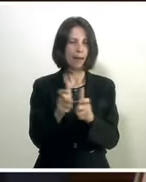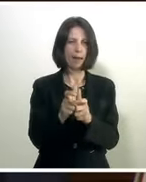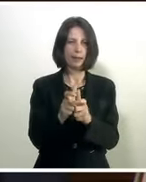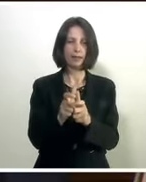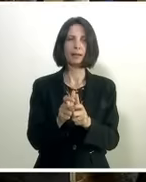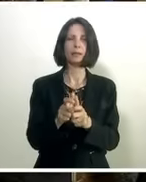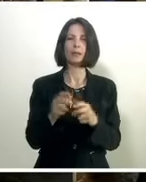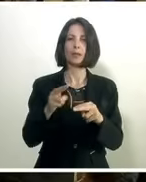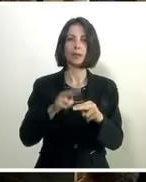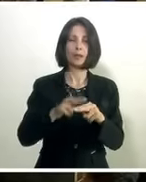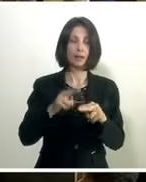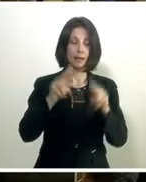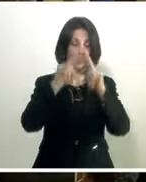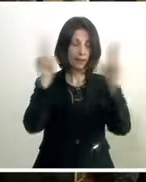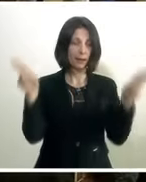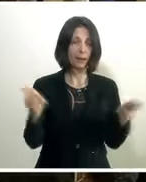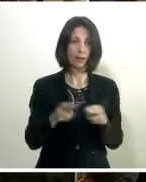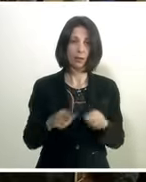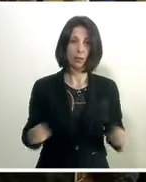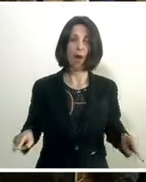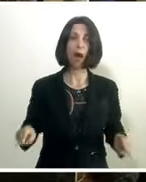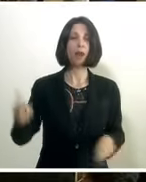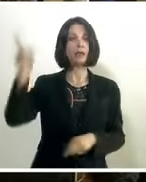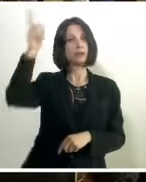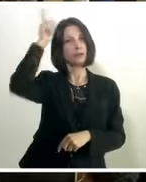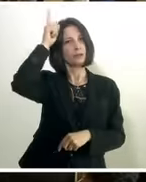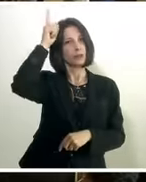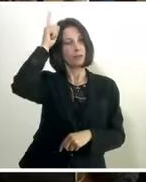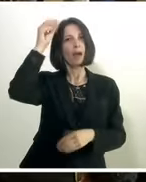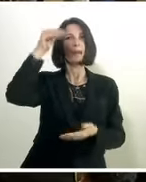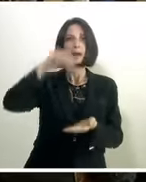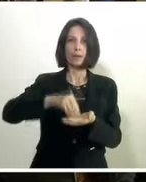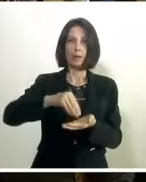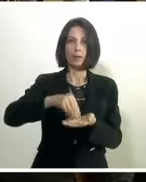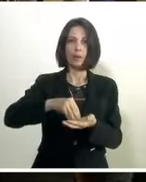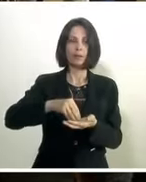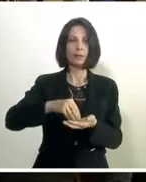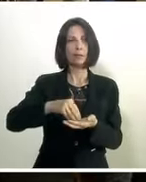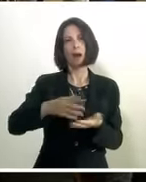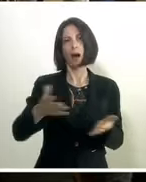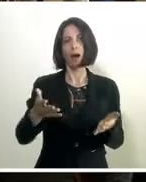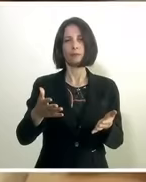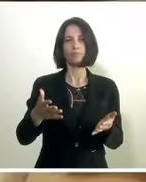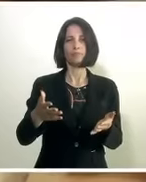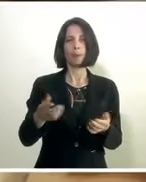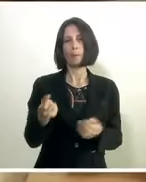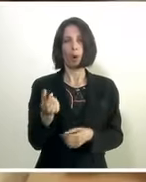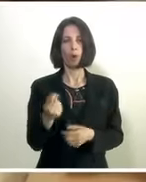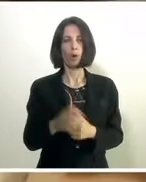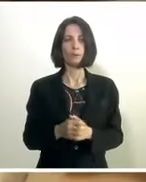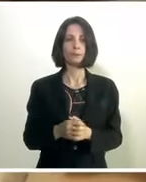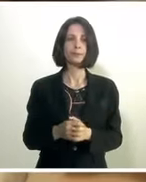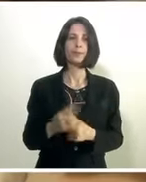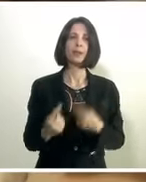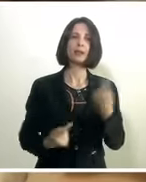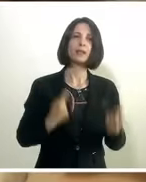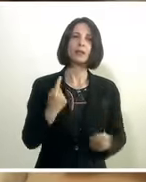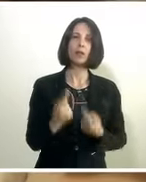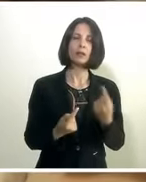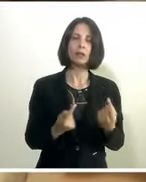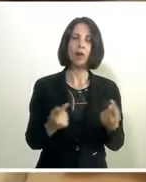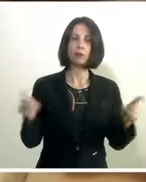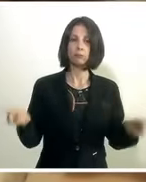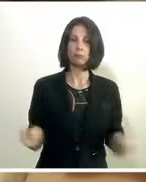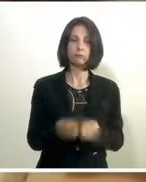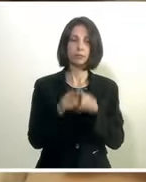nella Germania federale il fenomeno era presente Infatti rimase comunque un fatto marginale la situazione analoga se si considera l'uso della violenza